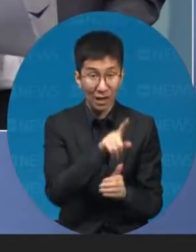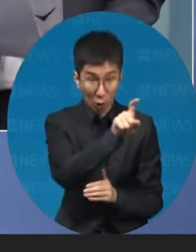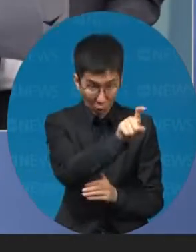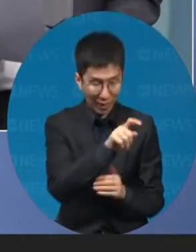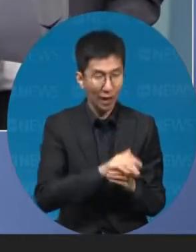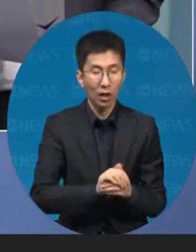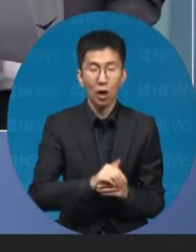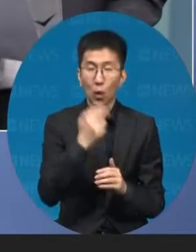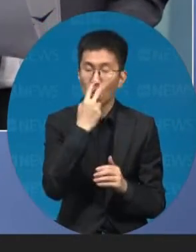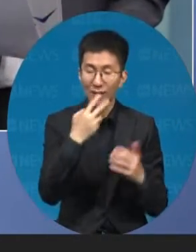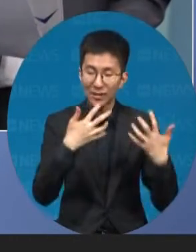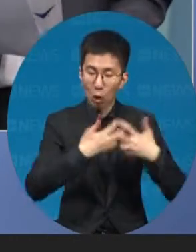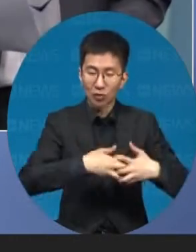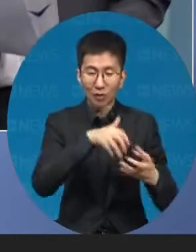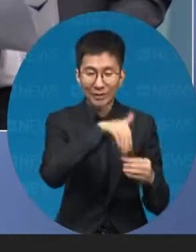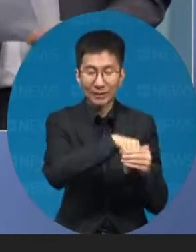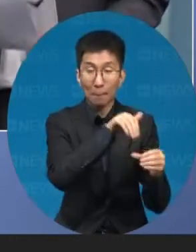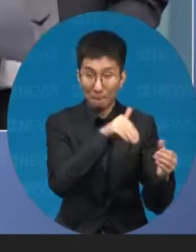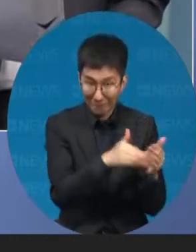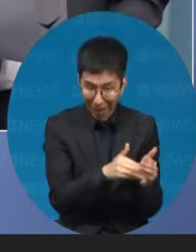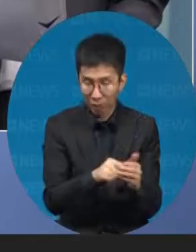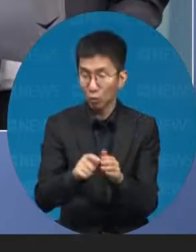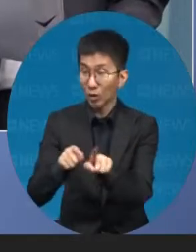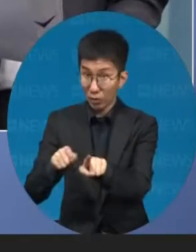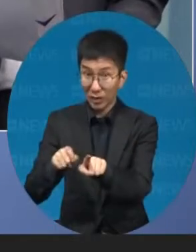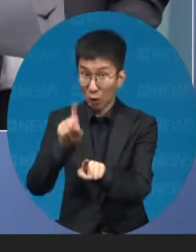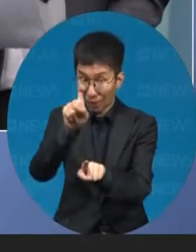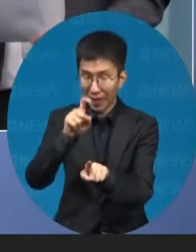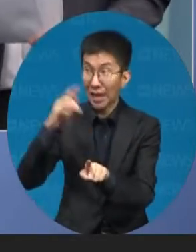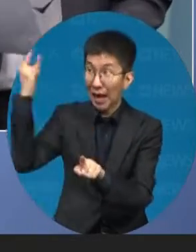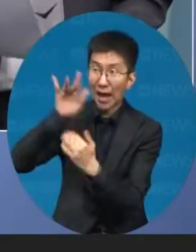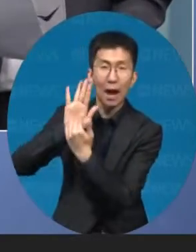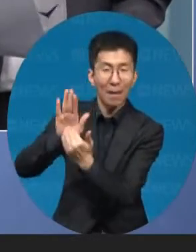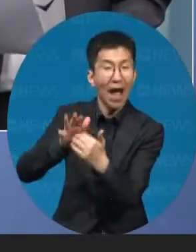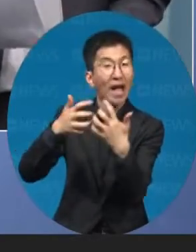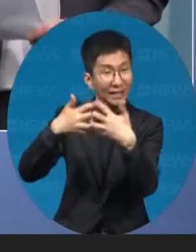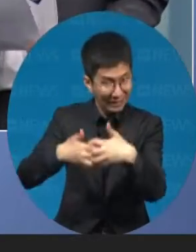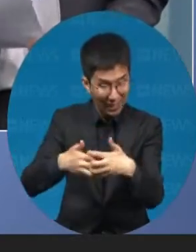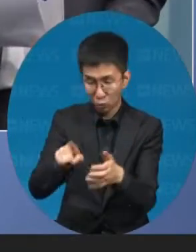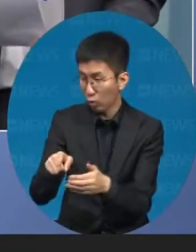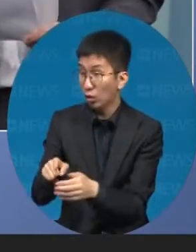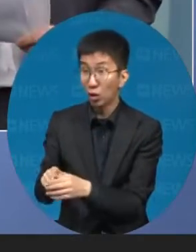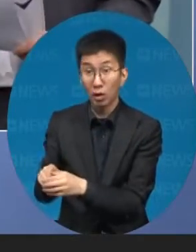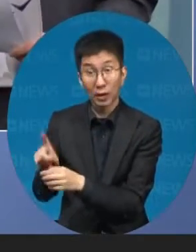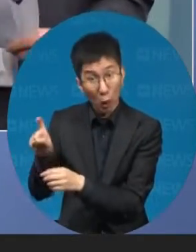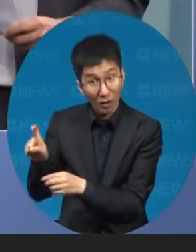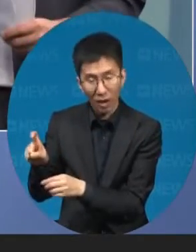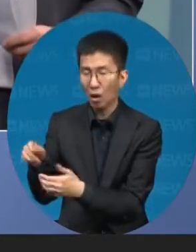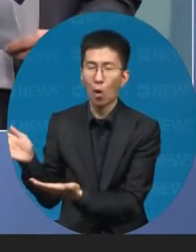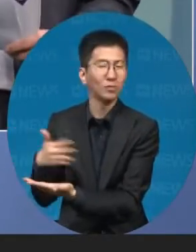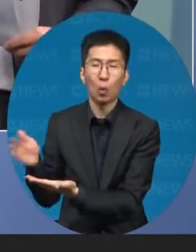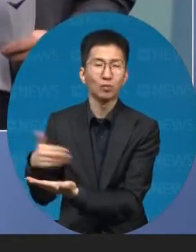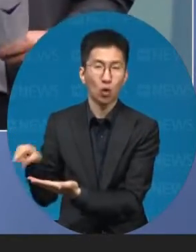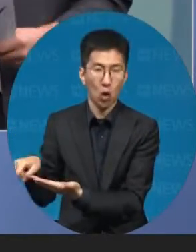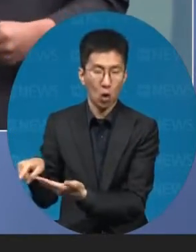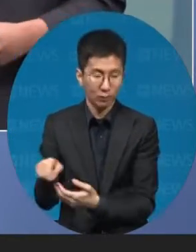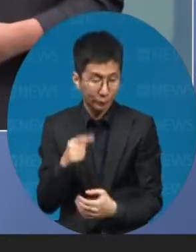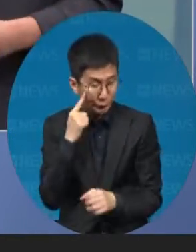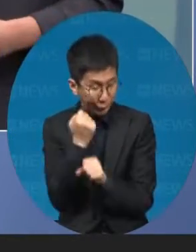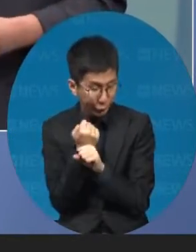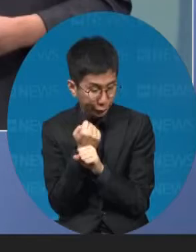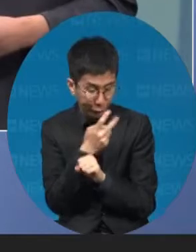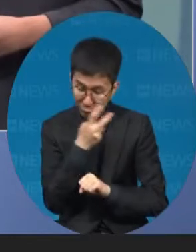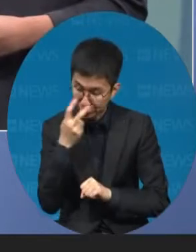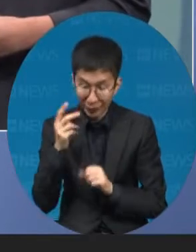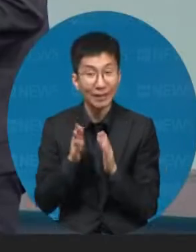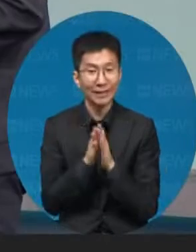갖춘 공기청정기를 또 다른 여러 곳엔 자외선 장 체를 그리고 나머지 얼 곳엔 아무 장치도 하지 않은 채 입 실업의 진행 합니다